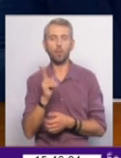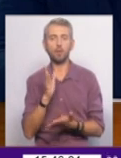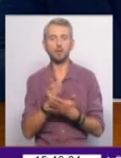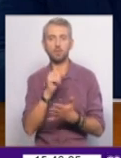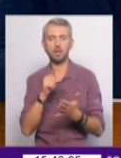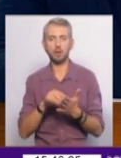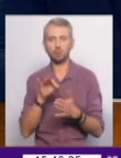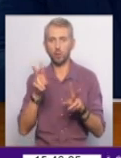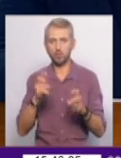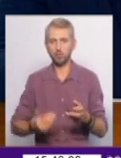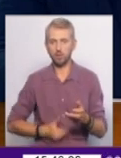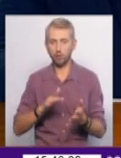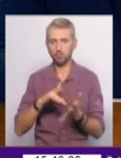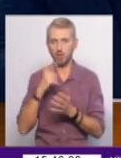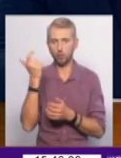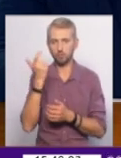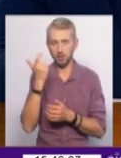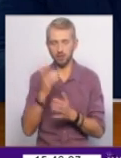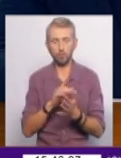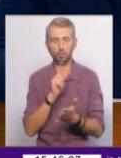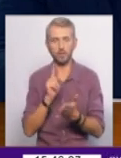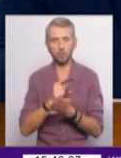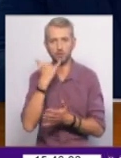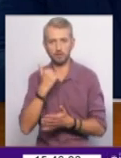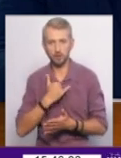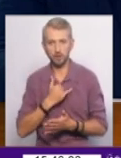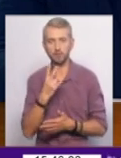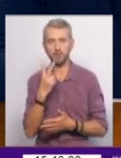приводу теми житлово-комунального господарства, обов'язково долучайтеся.